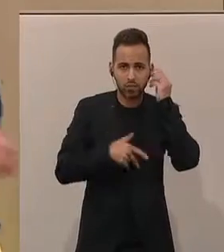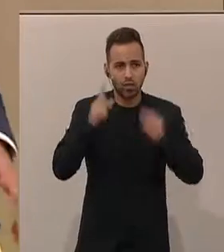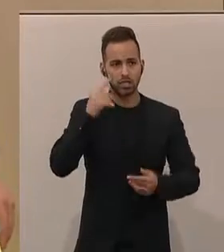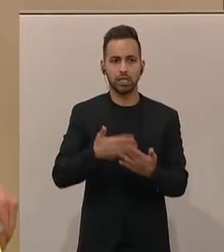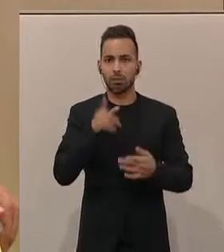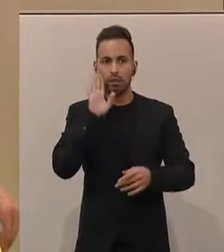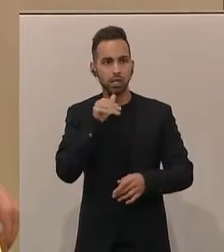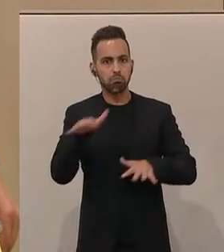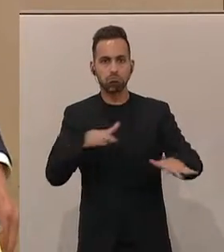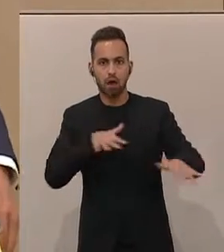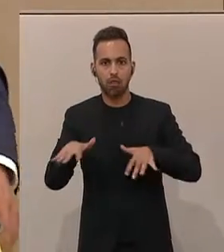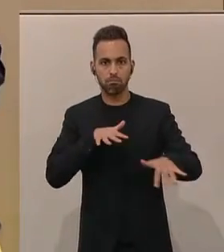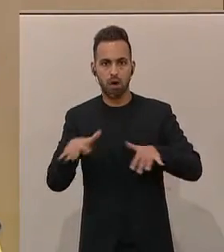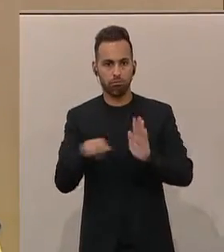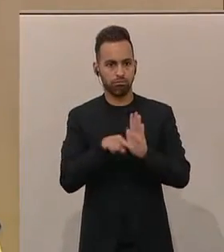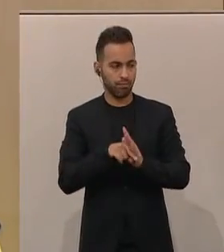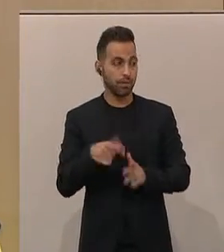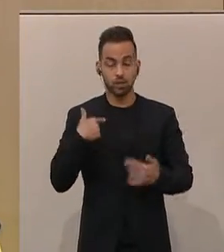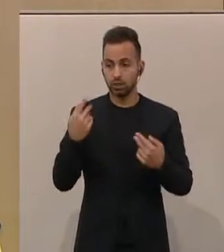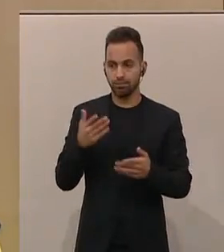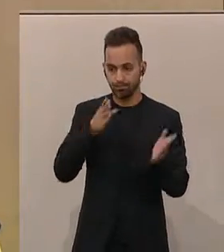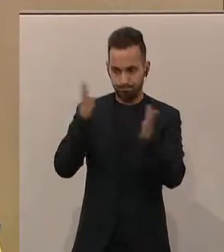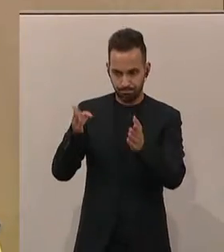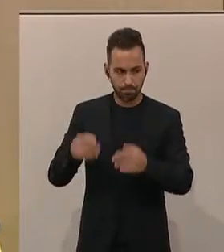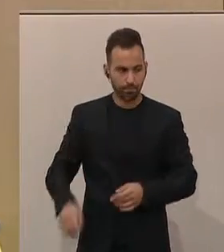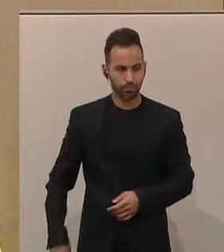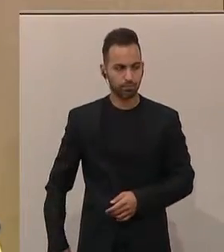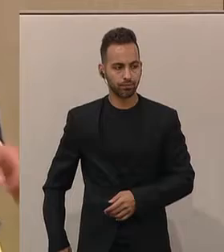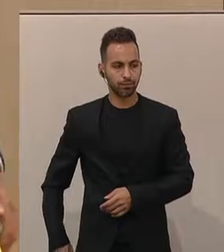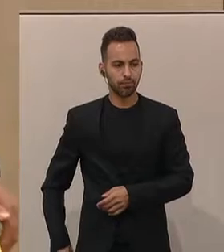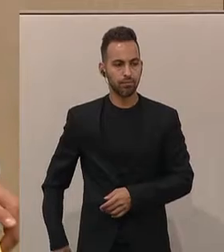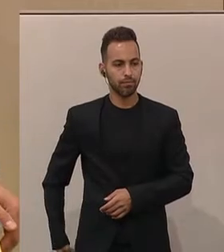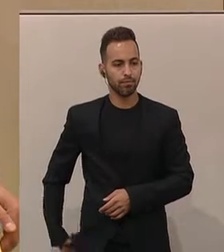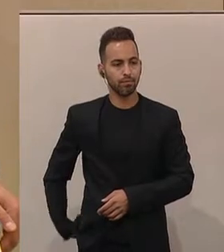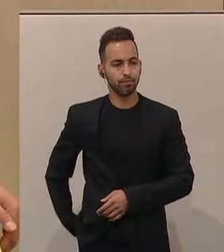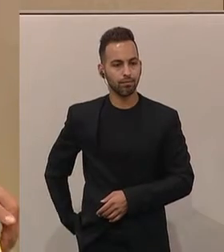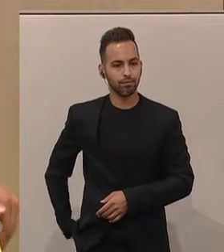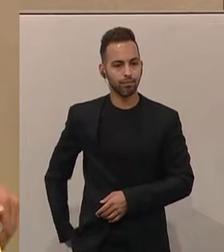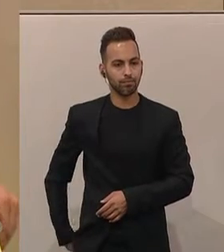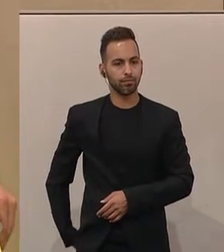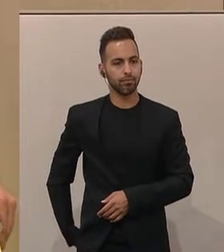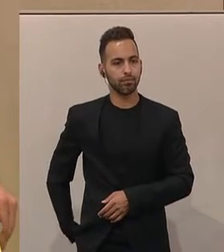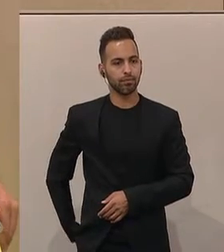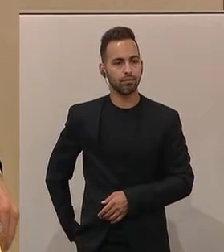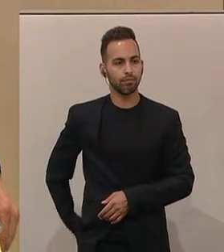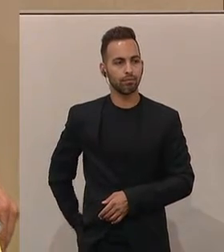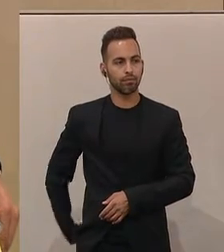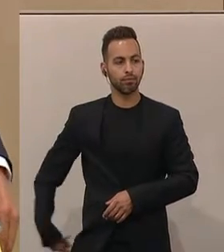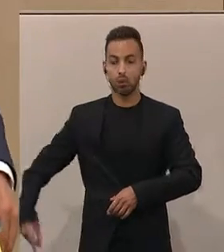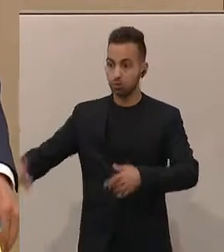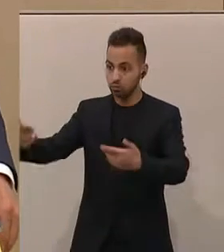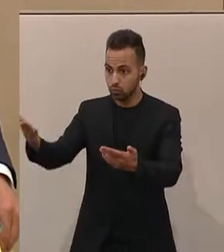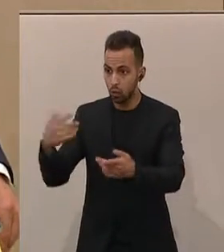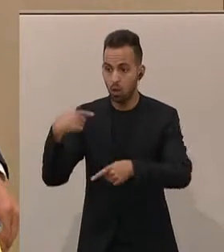keine Panikmache. Und jetzt komme ich zu euch. So wie ihr das angegangen seid, das ist in einer Art und